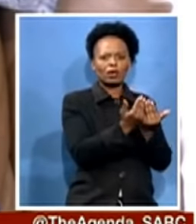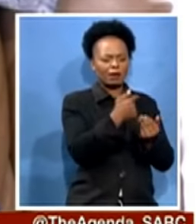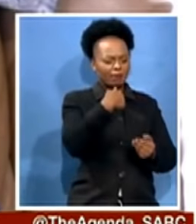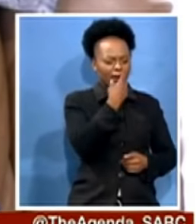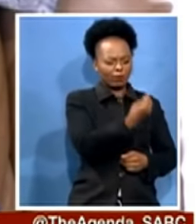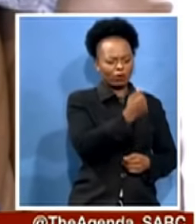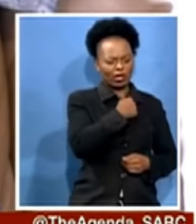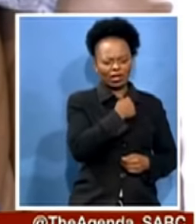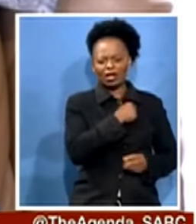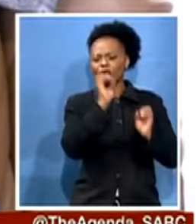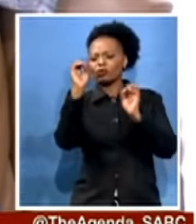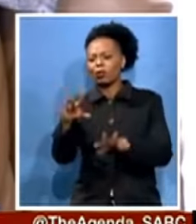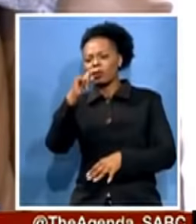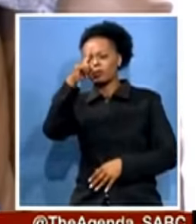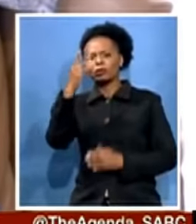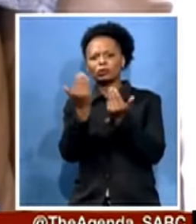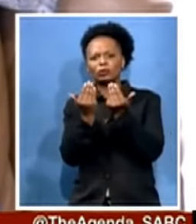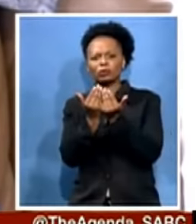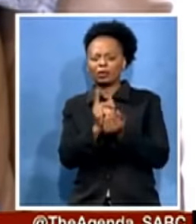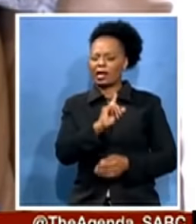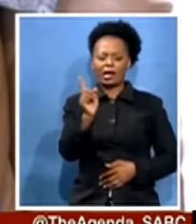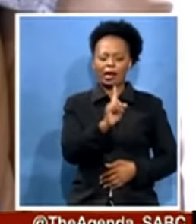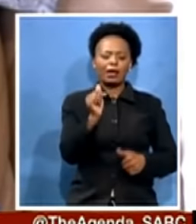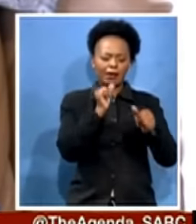Ake ngibonakalise ngale yami.